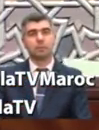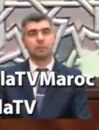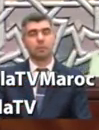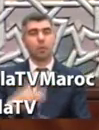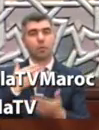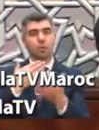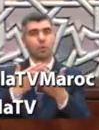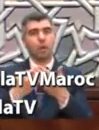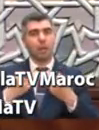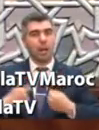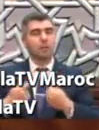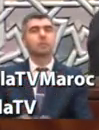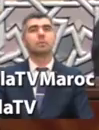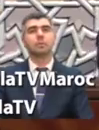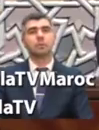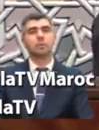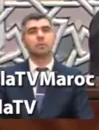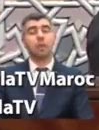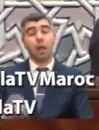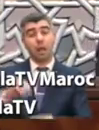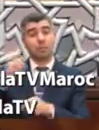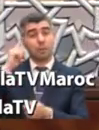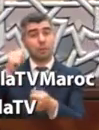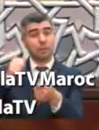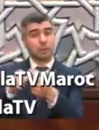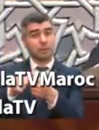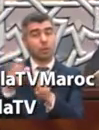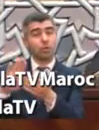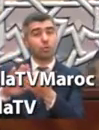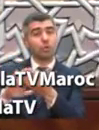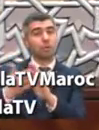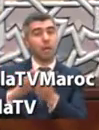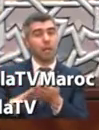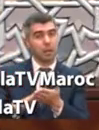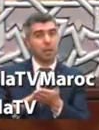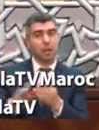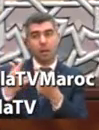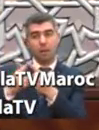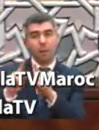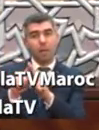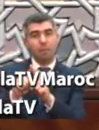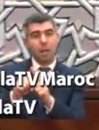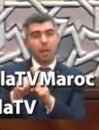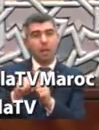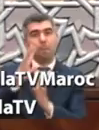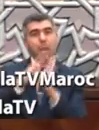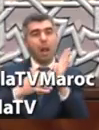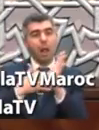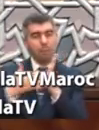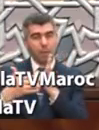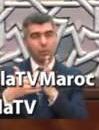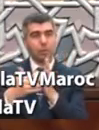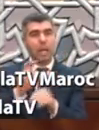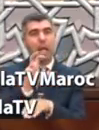شكرا سيد الرئيس. لابد نذكر بانه التعاونيات اللي بدا مخطط المغرب الاخضر كانوا في 3000 ولاو اليوم في